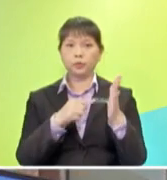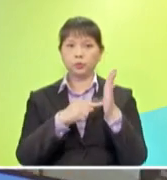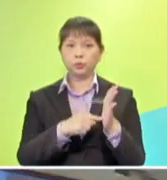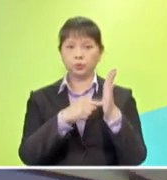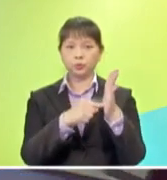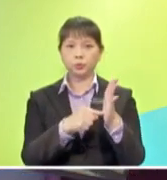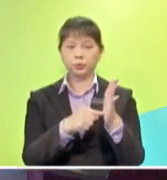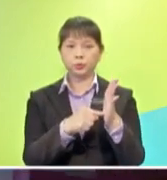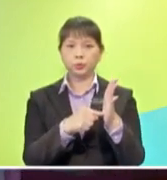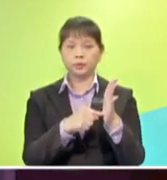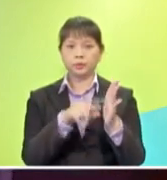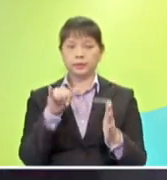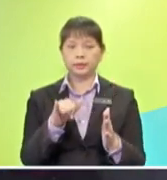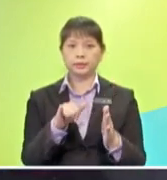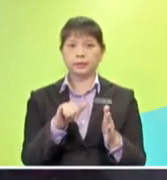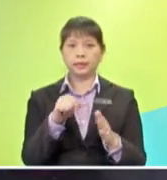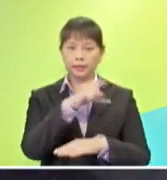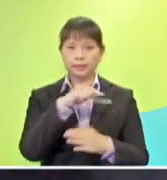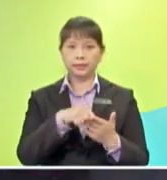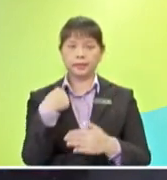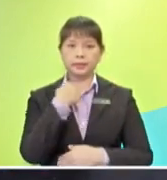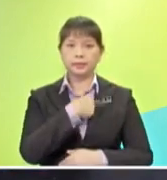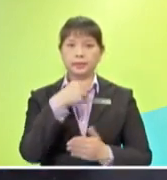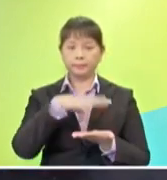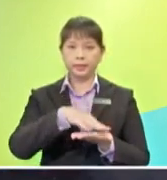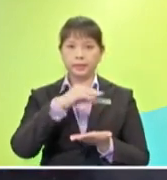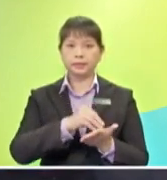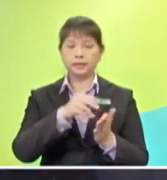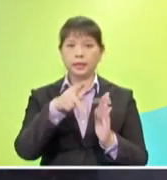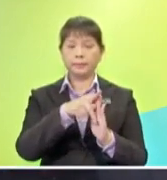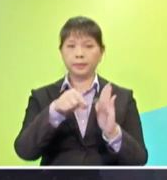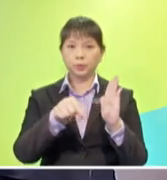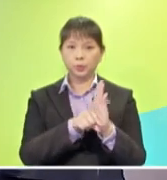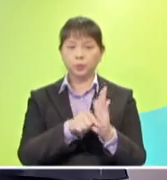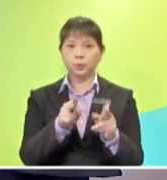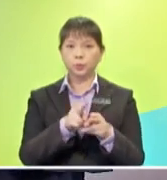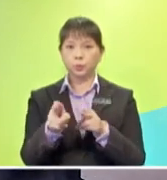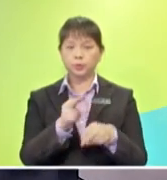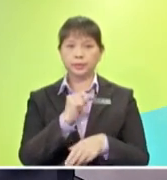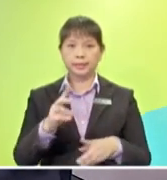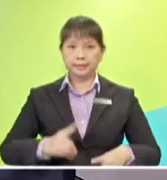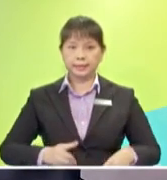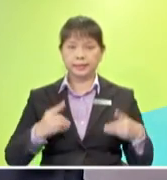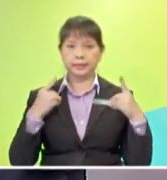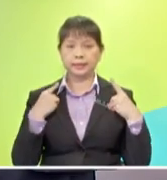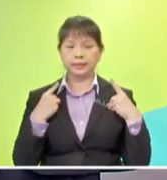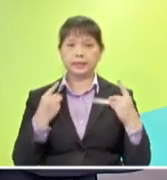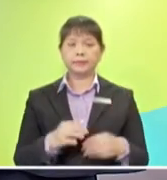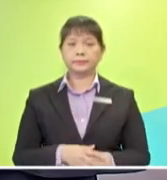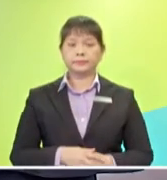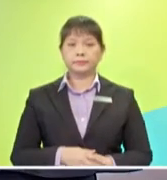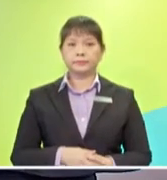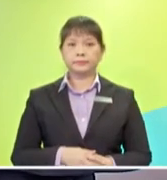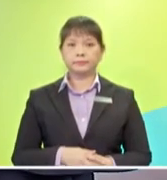tajok kita kita tahu pengurusan pengurusan diri tapi dia punya tajuk utama